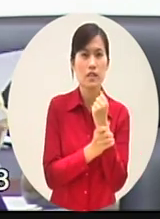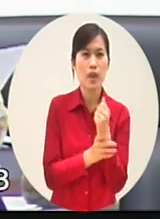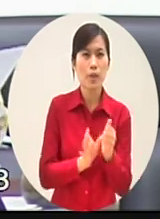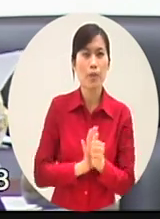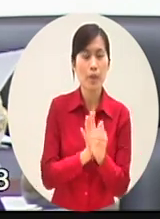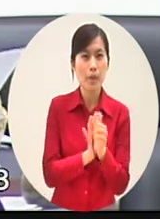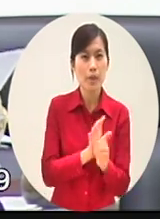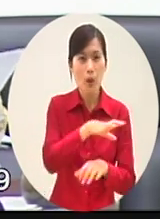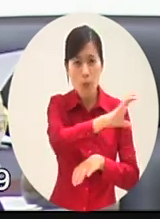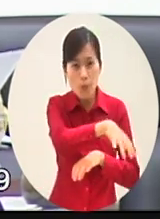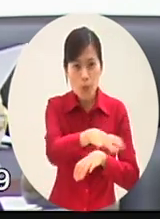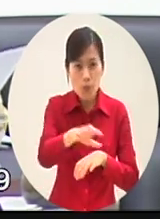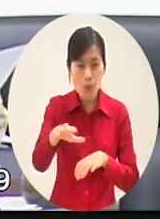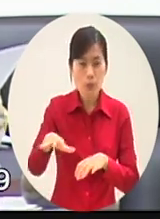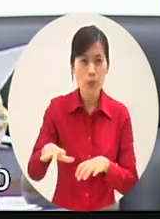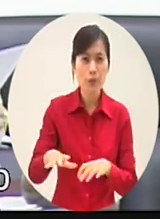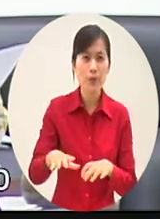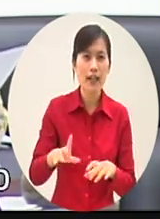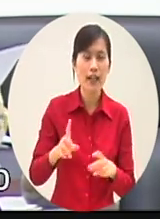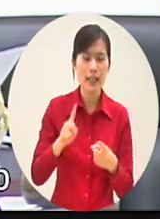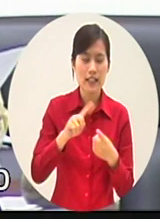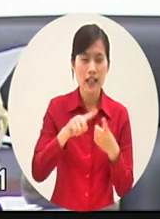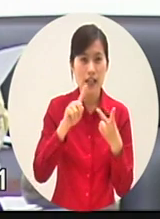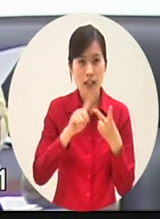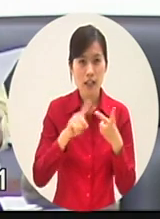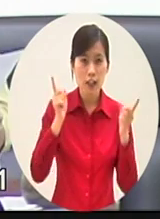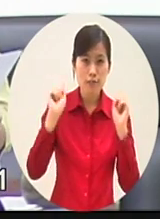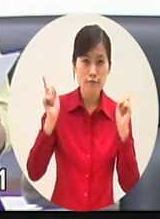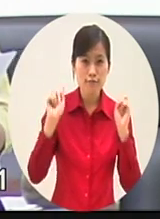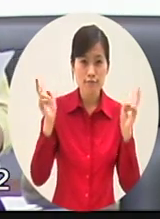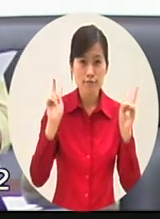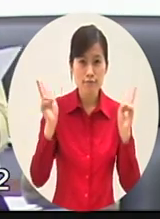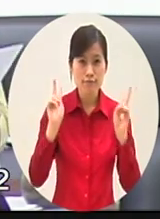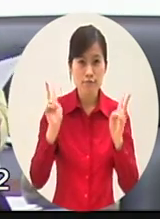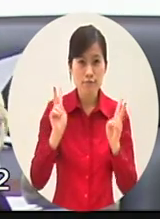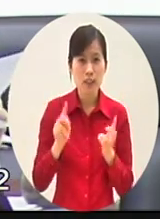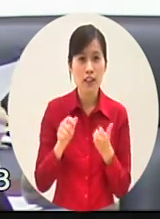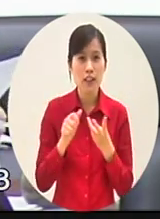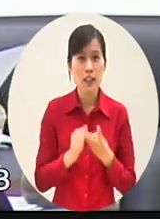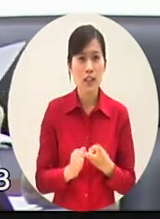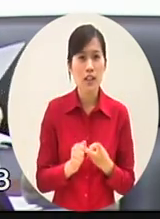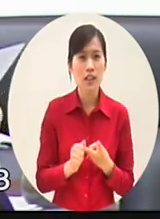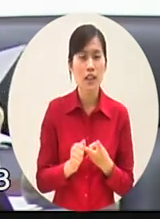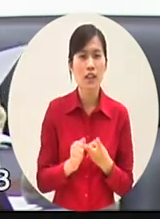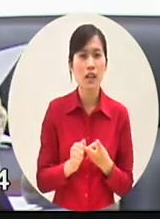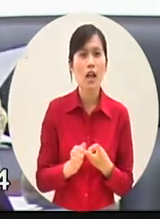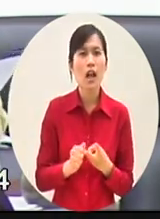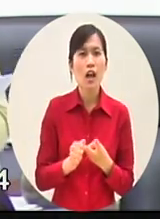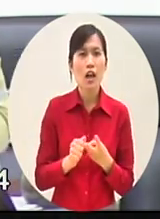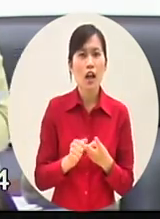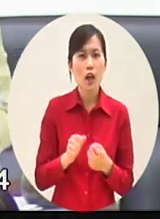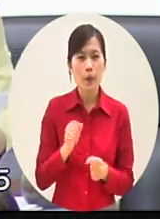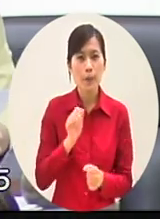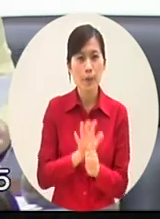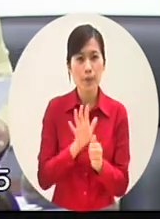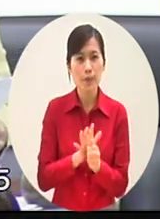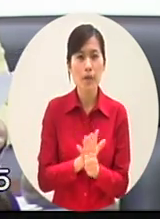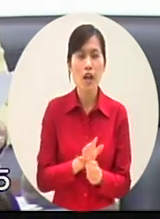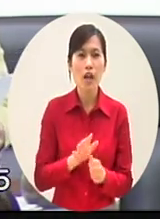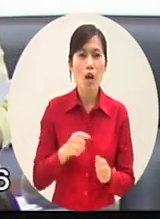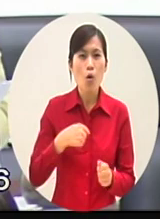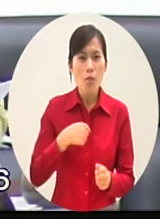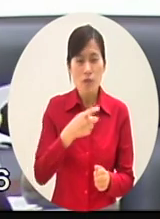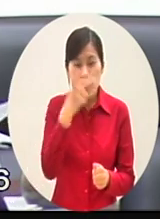游戏和工具，因为我们发现现在的孩子缺乏那个主动思考还有解决问题的能